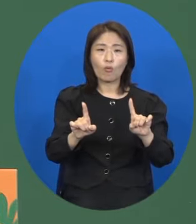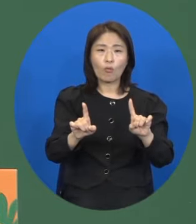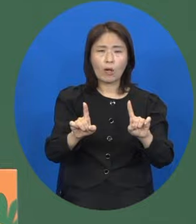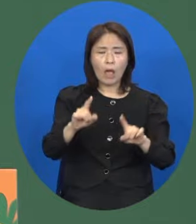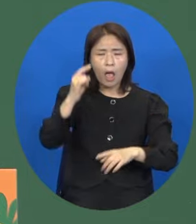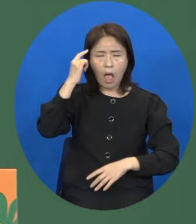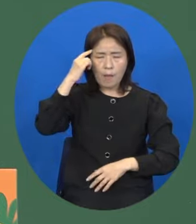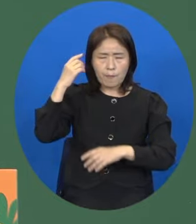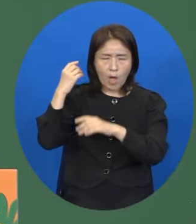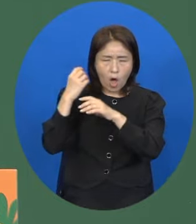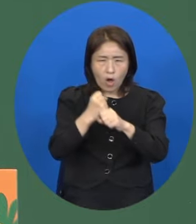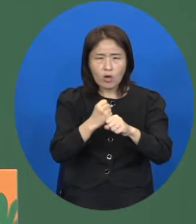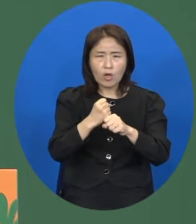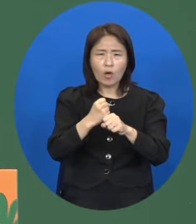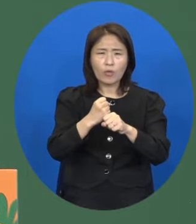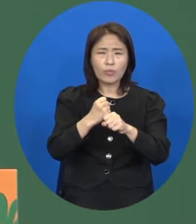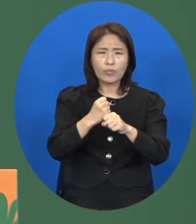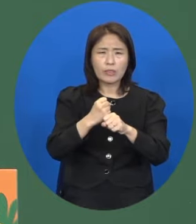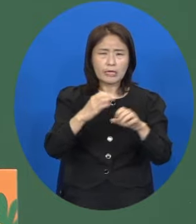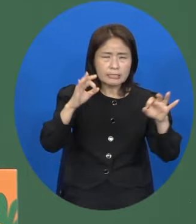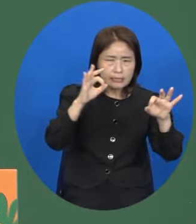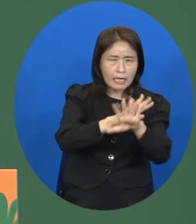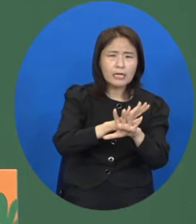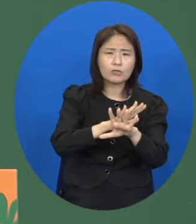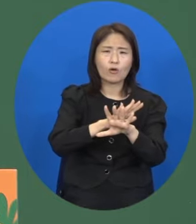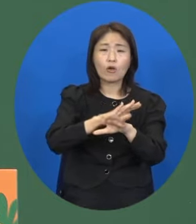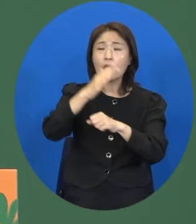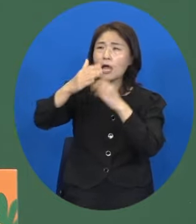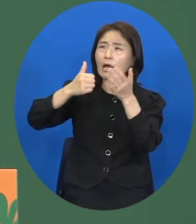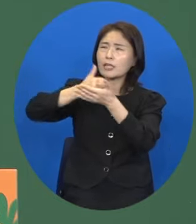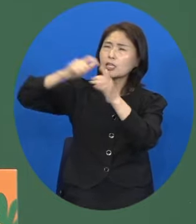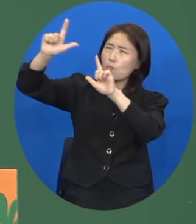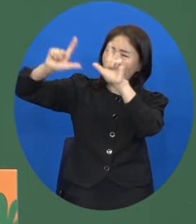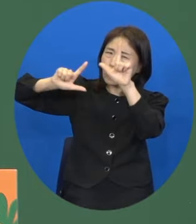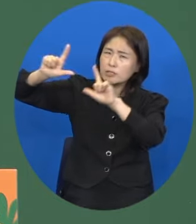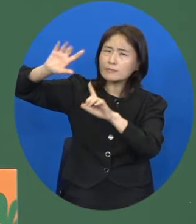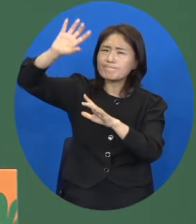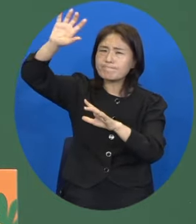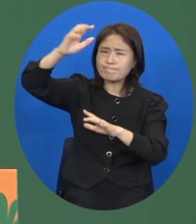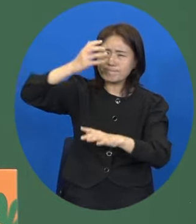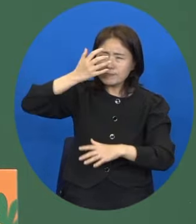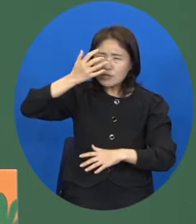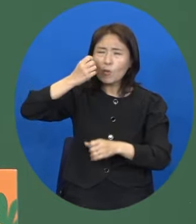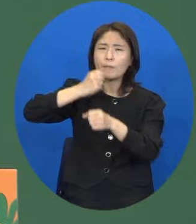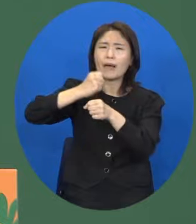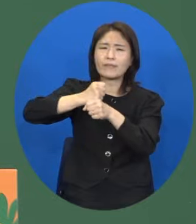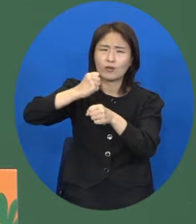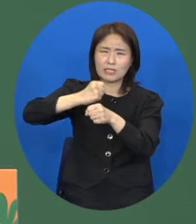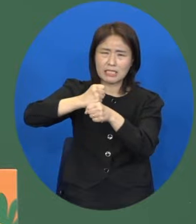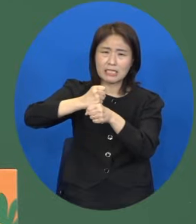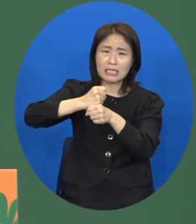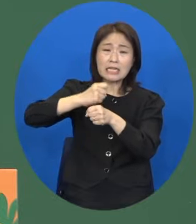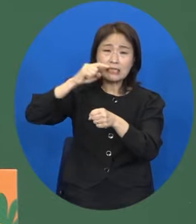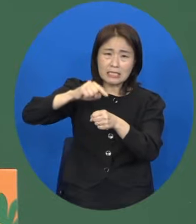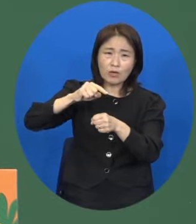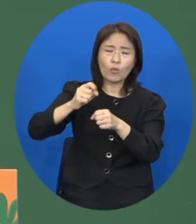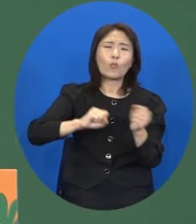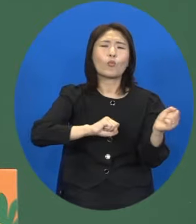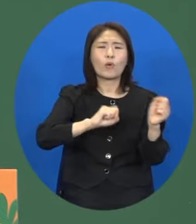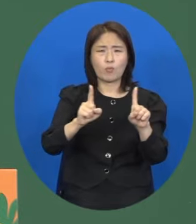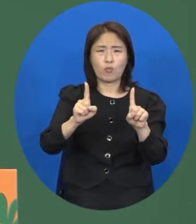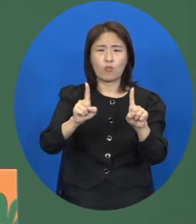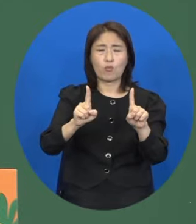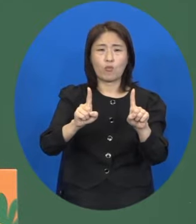편견으로부터 해방하여 하나님 형상으로 지음받은 존귀한 존재라는 정체성을 회복시켜